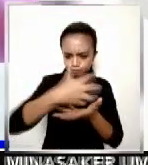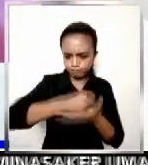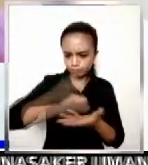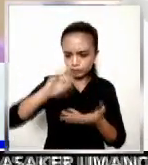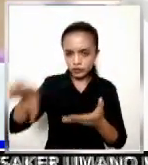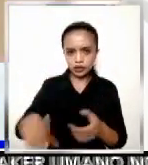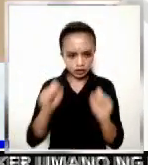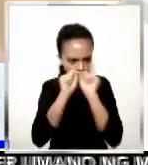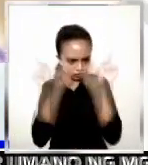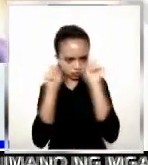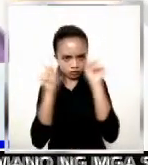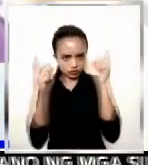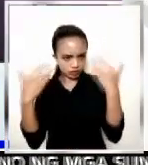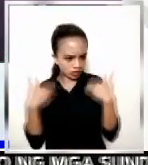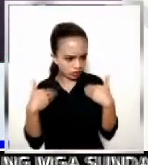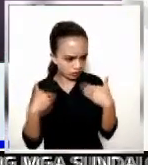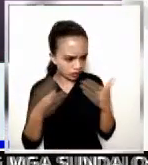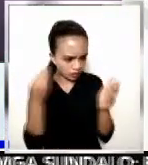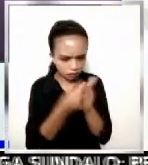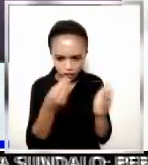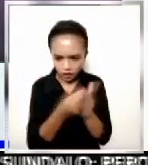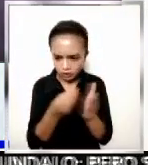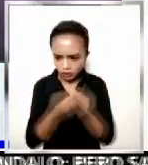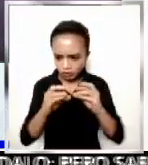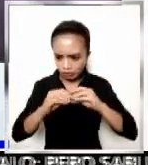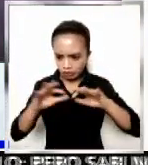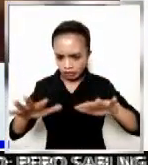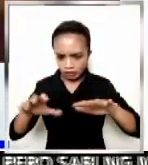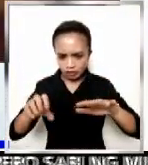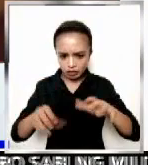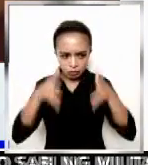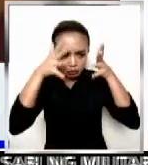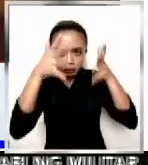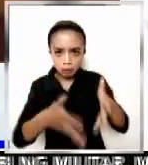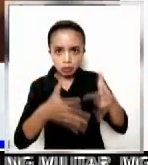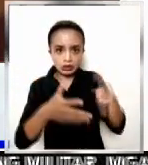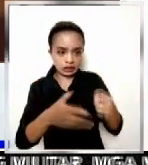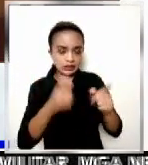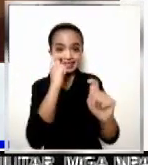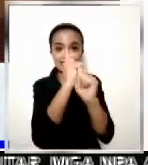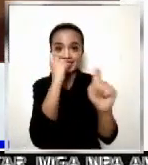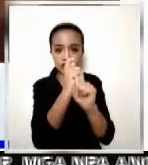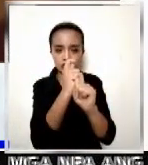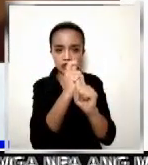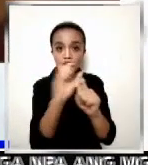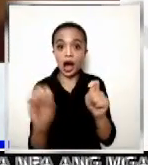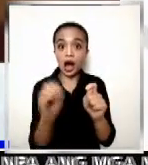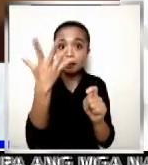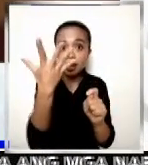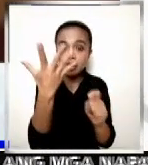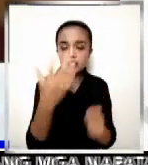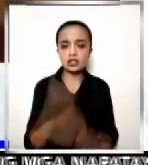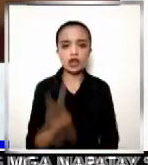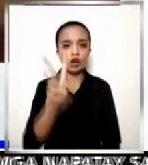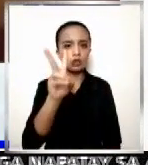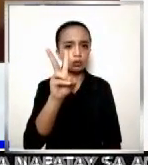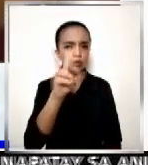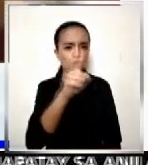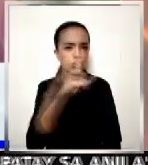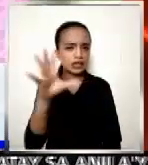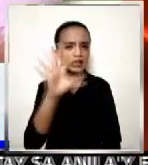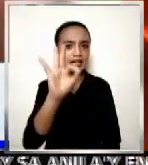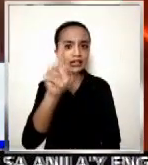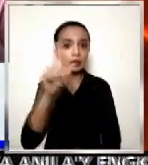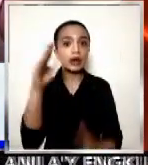may kumalat na mga pera mula sa isang basurahang inilagay sa kanilang truck. Ang kabuuan, tumataginting na 191,000